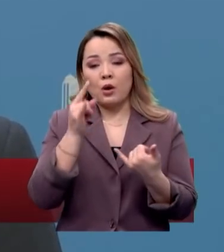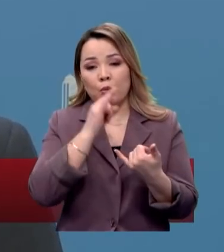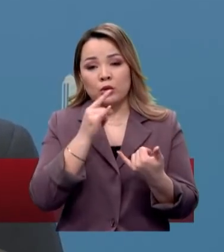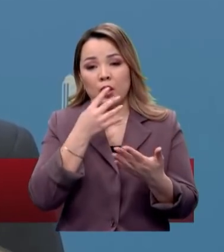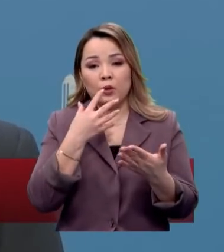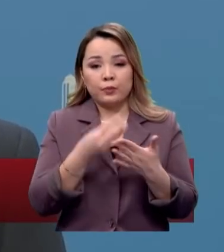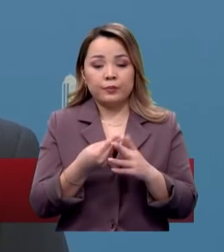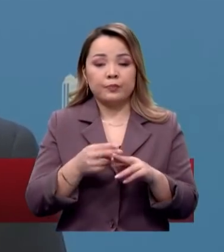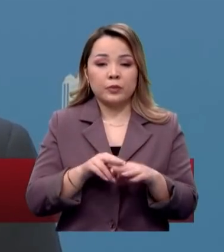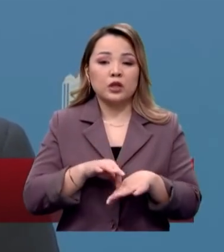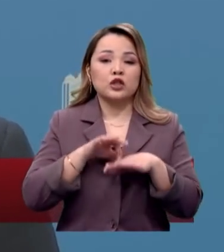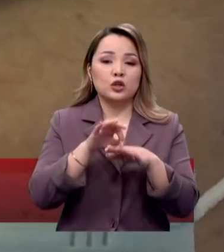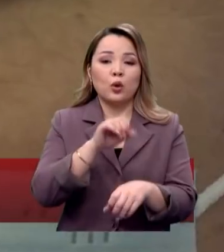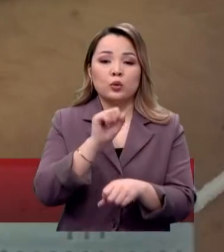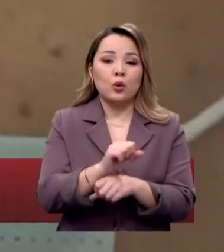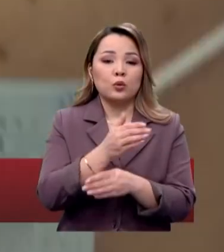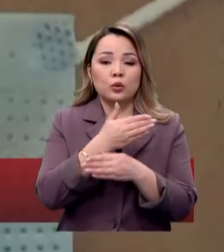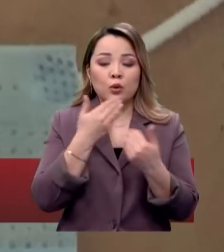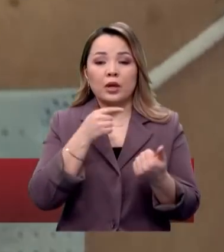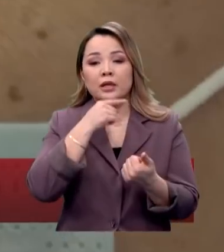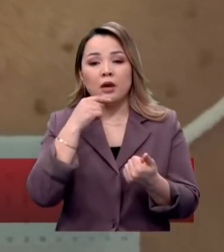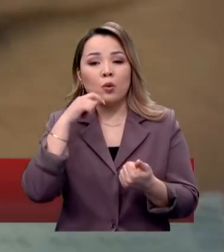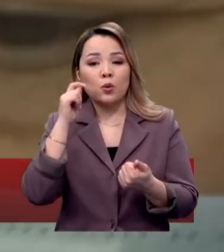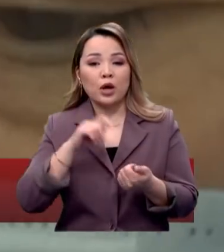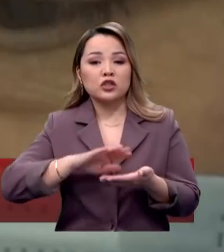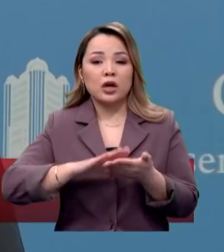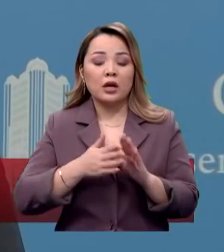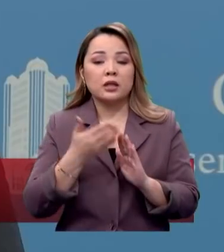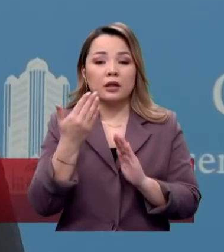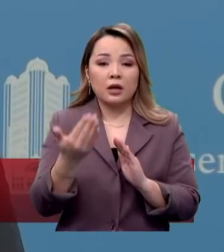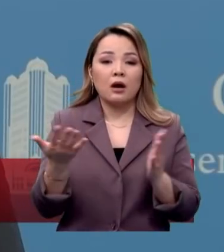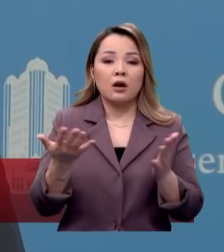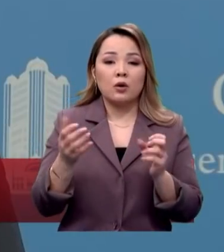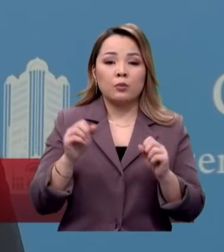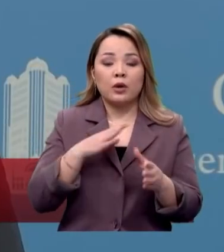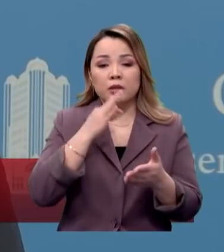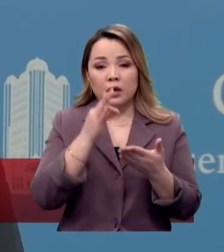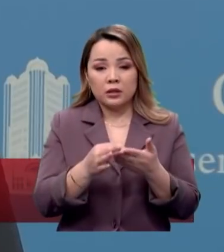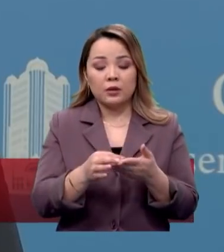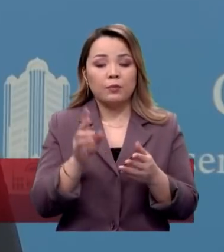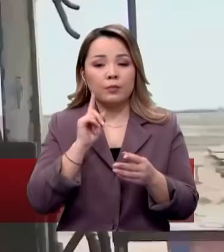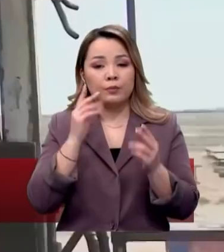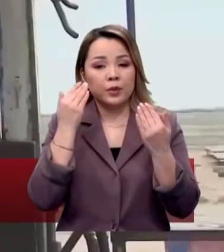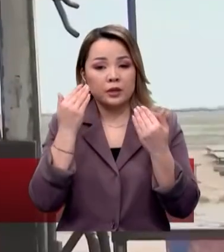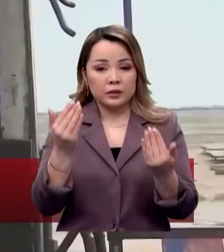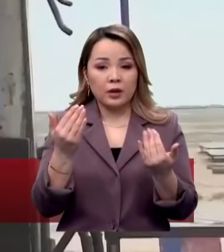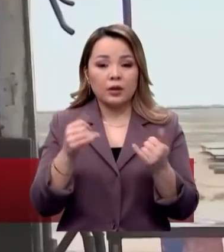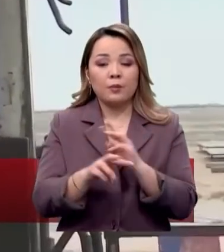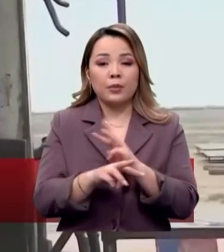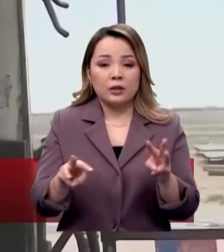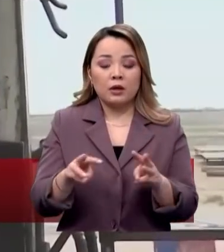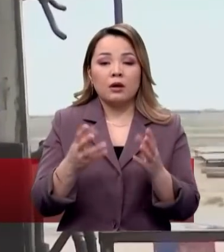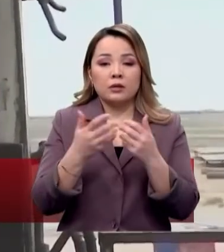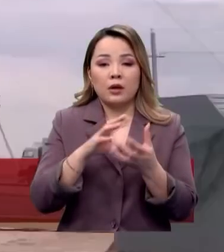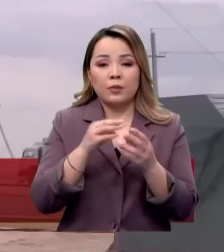несі жеткізілуі тоқталған жоқ. Ресей мен Украинаның арасында жағдайын қалай болатынды олды белгісіз ғой әлі. Министр